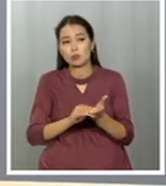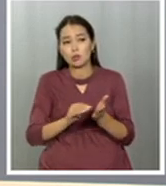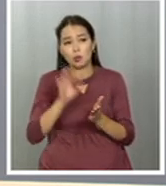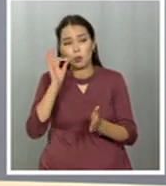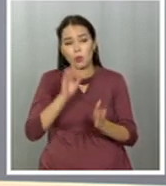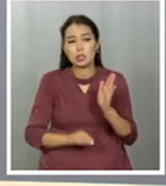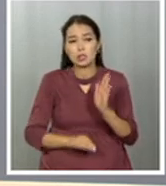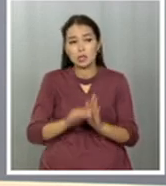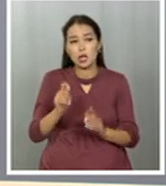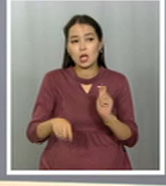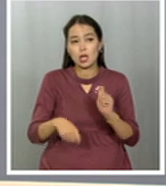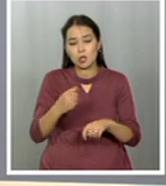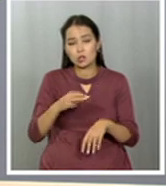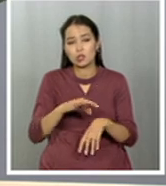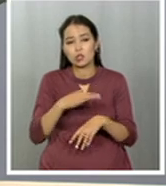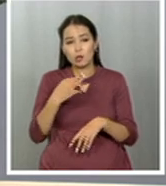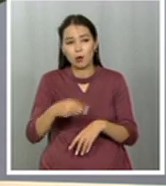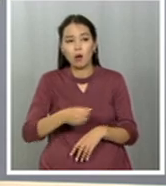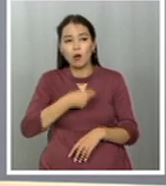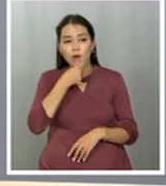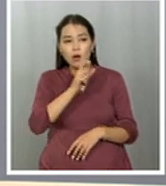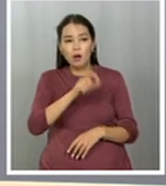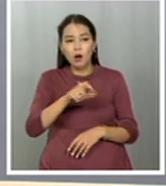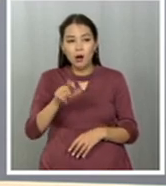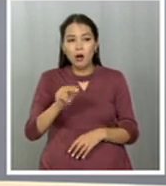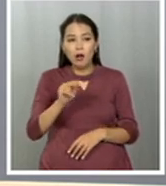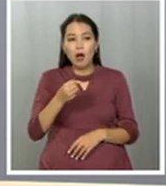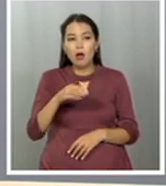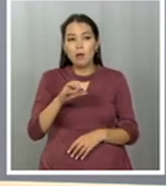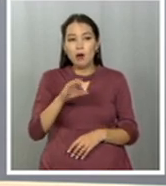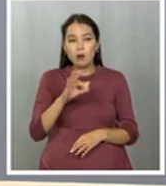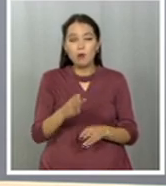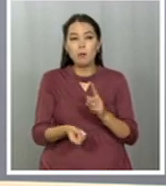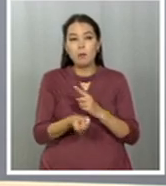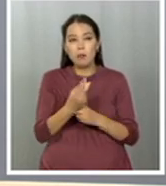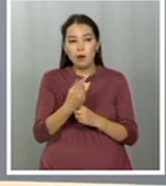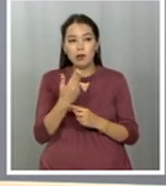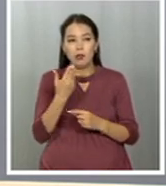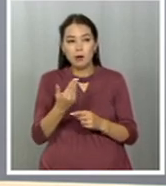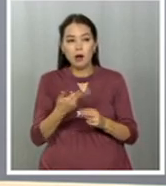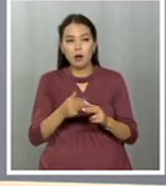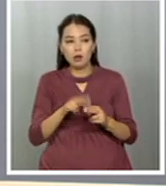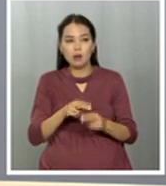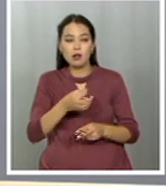жестокостью взрослых. Айтматов поднимает в ней нравственные проблемы.